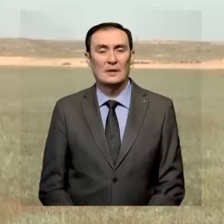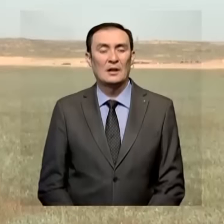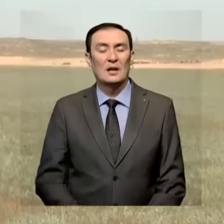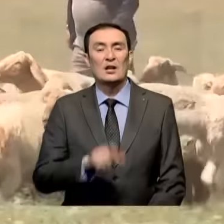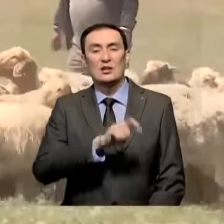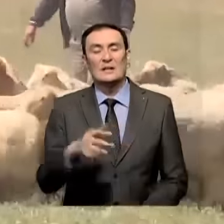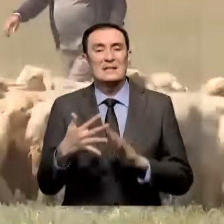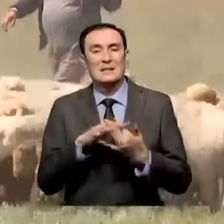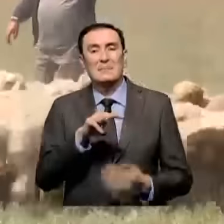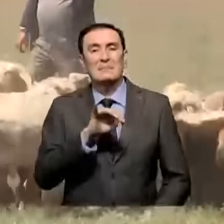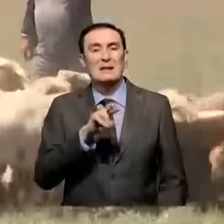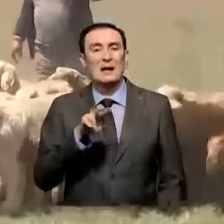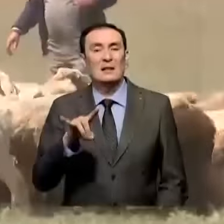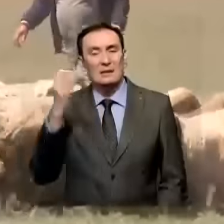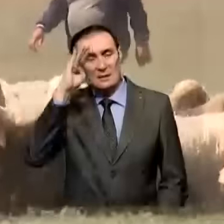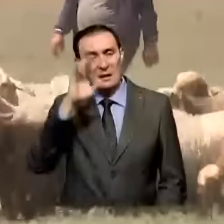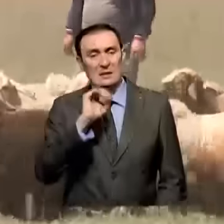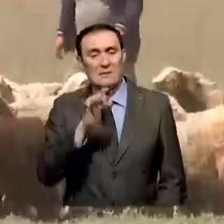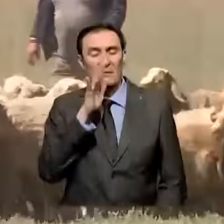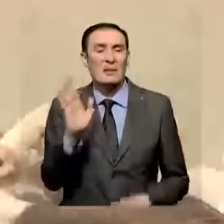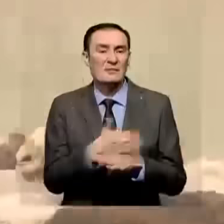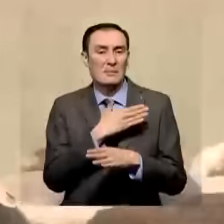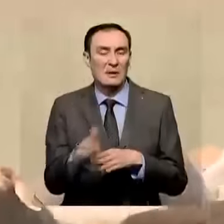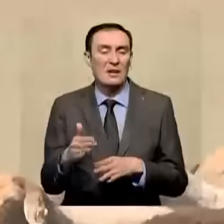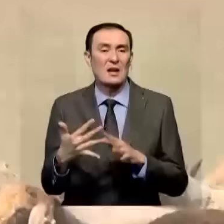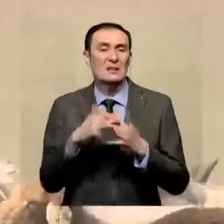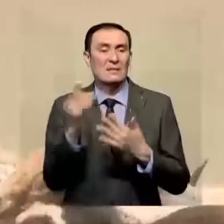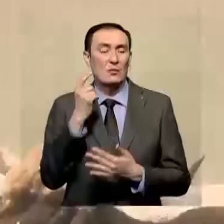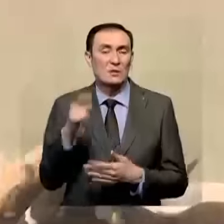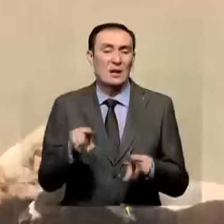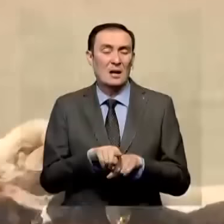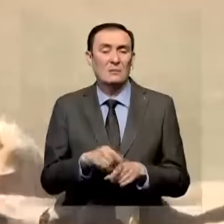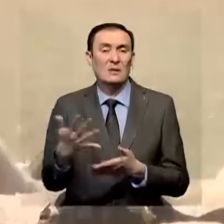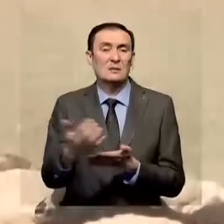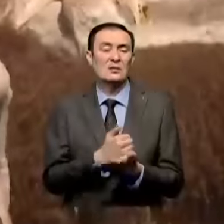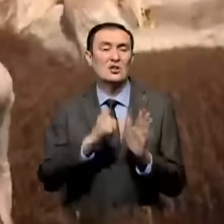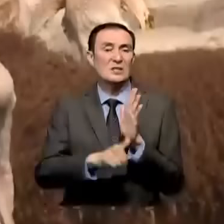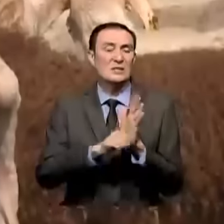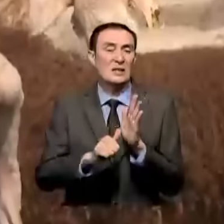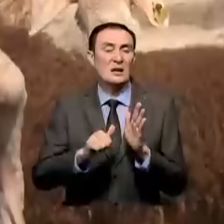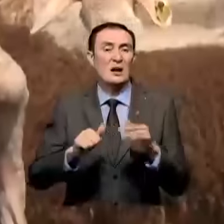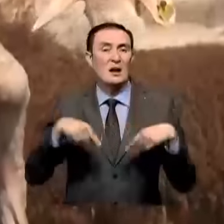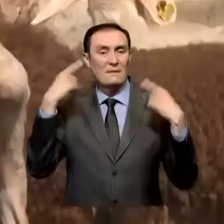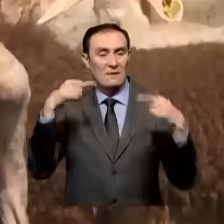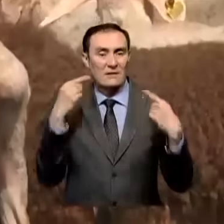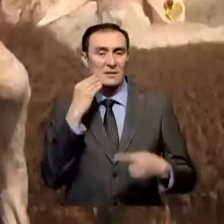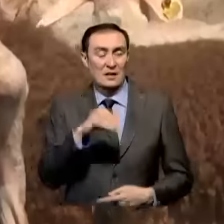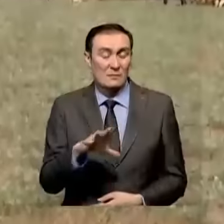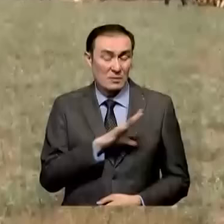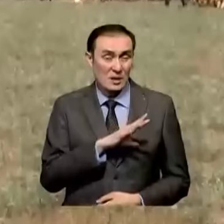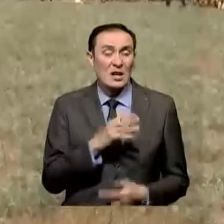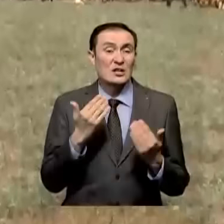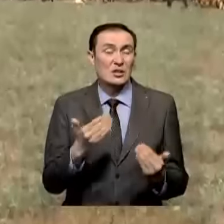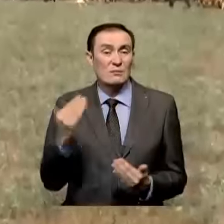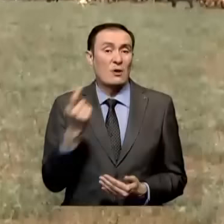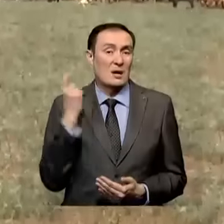Жителю села Миялы Аскару Сейдахметову при расформировании совхоза в качестве пая досталось 60 голов дегерезских овец.